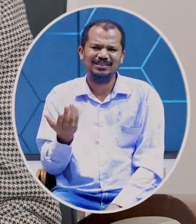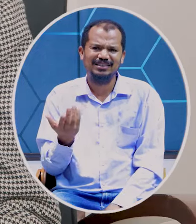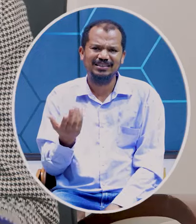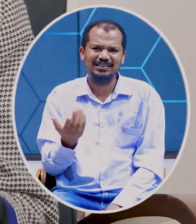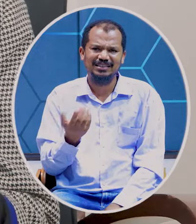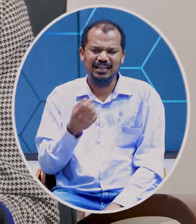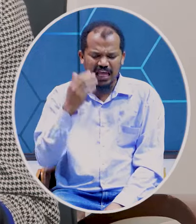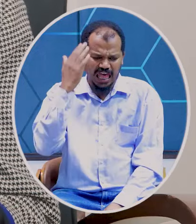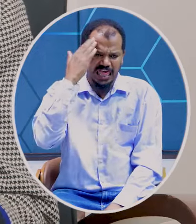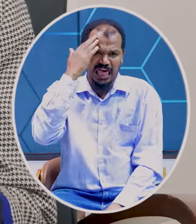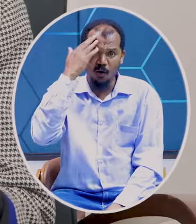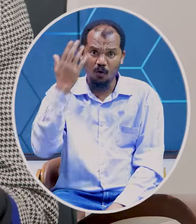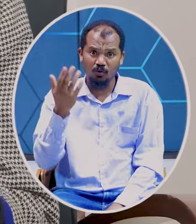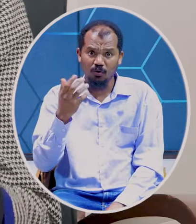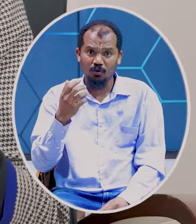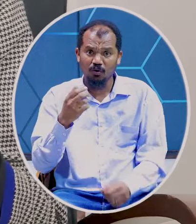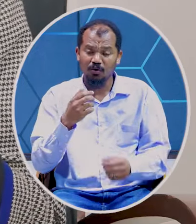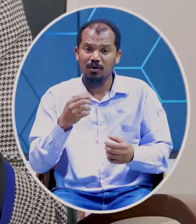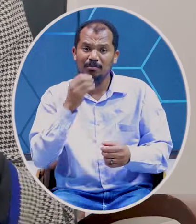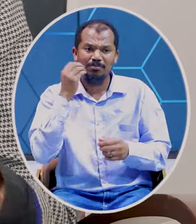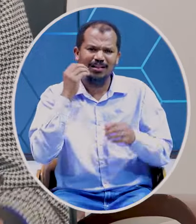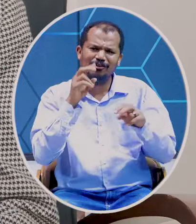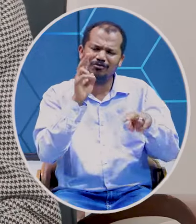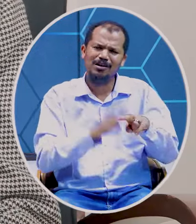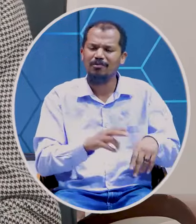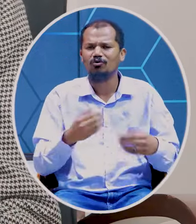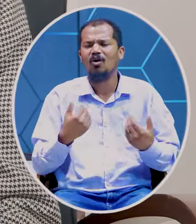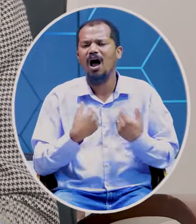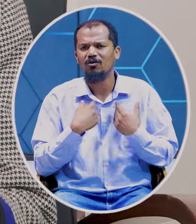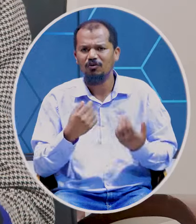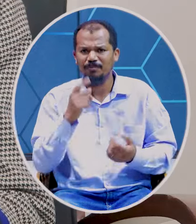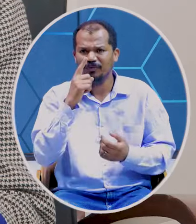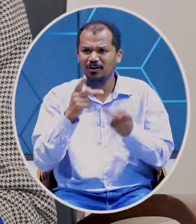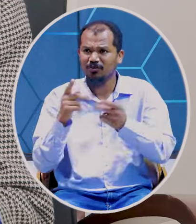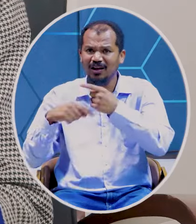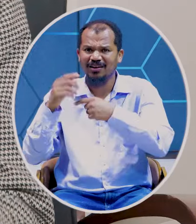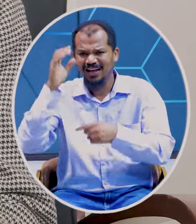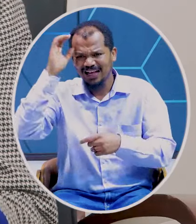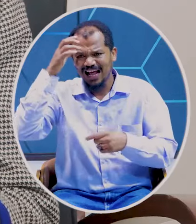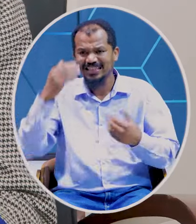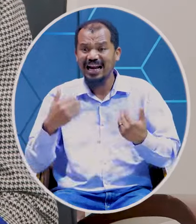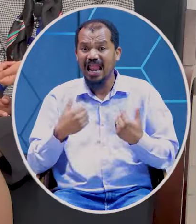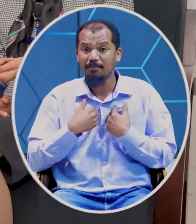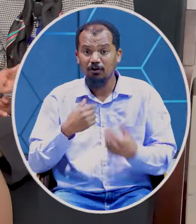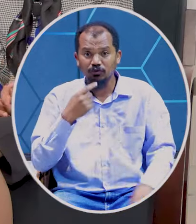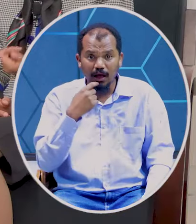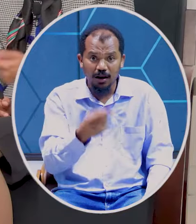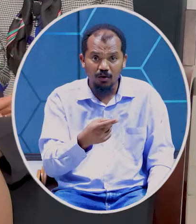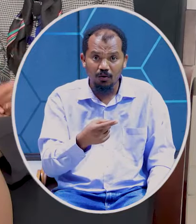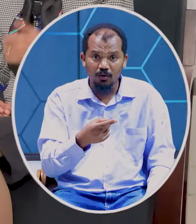ታከማለሁ እያወቁ ራሱ ዳያግኖሲስ ይዘው በእጃቸው ቤታቸው የሚቀመጡ ሰዎች አሉ። ሆነ ቦታ ሄደው ካንሰር አለባችሁ